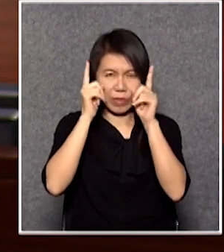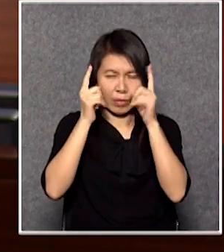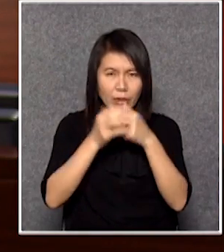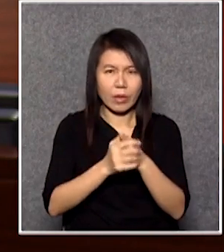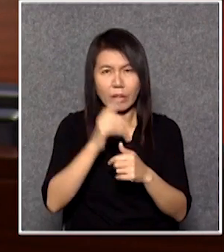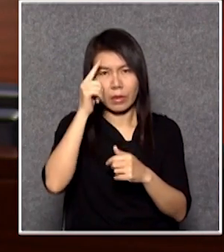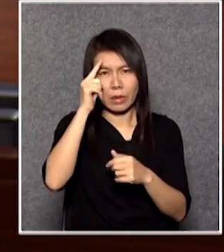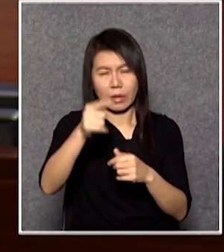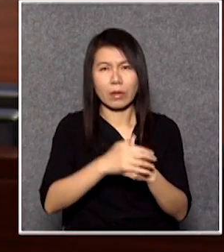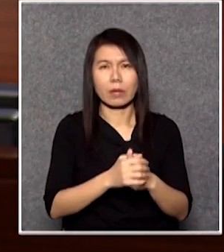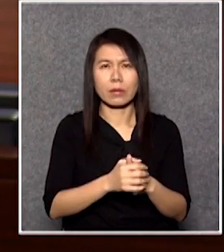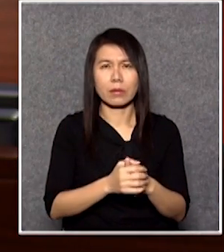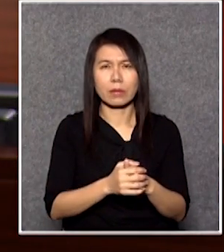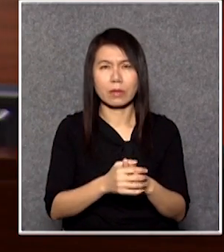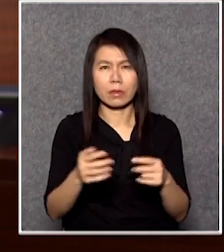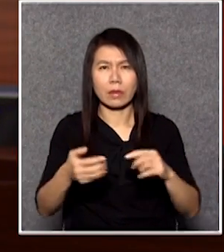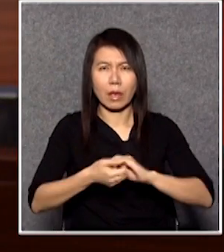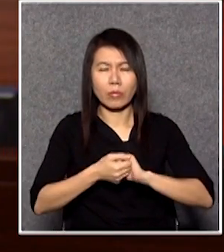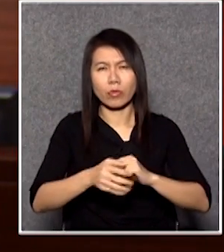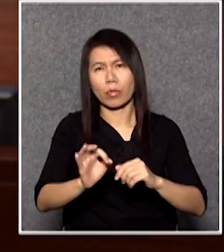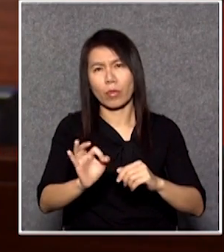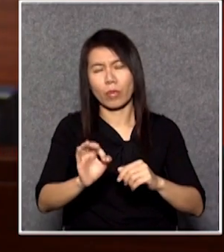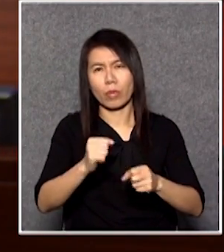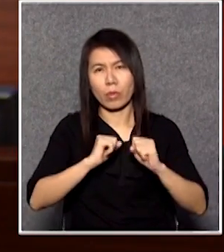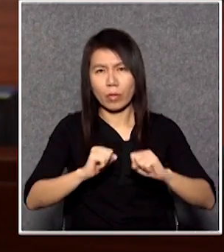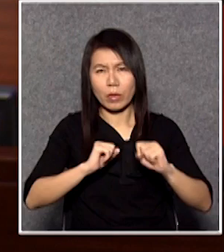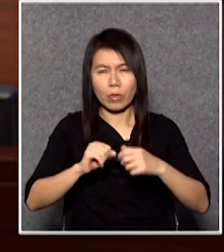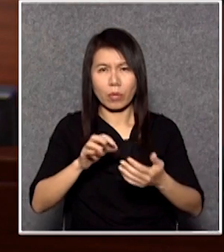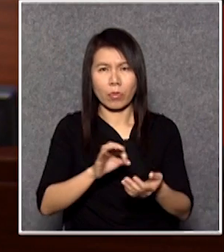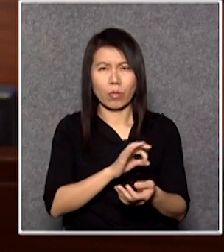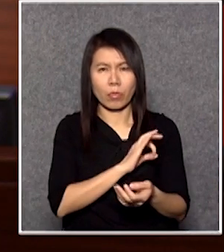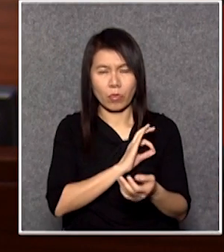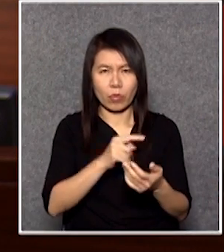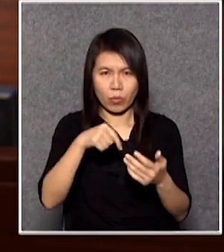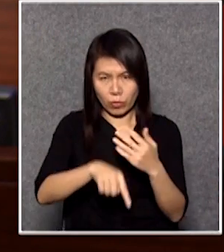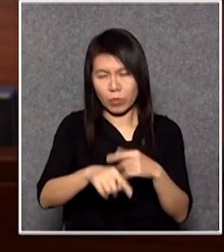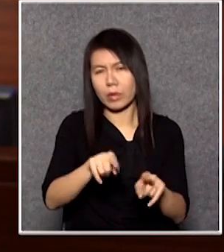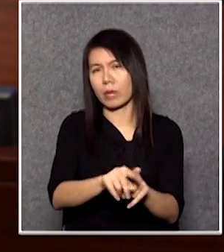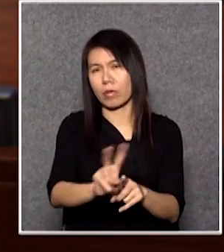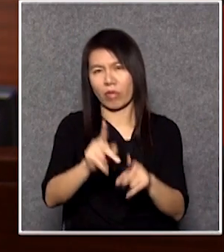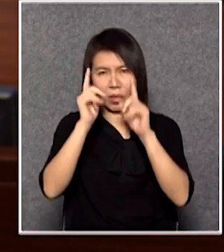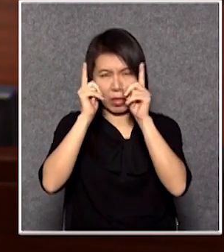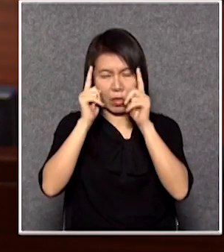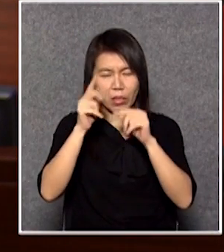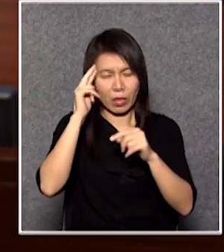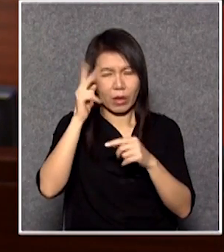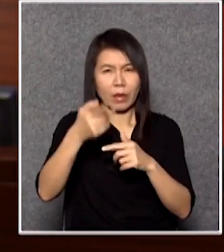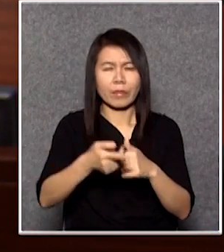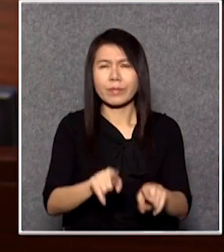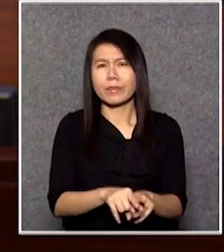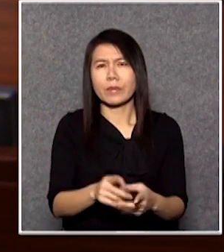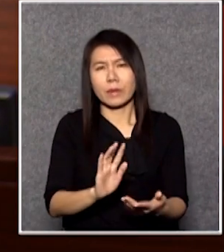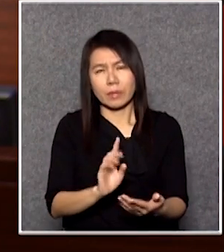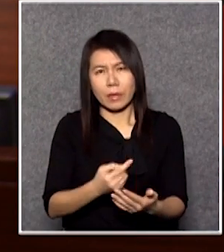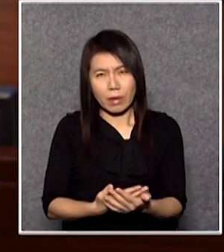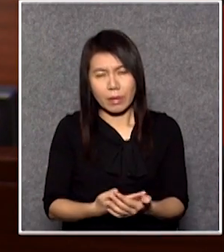啲不合作嘅運動，搞到全個議會都瘋狂，咁又何苦咧？嗱，其實最近有一句説